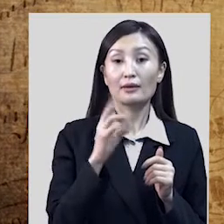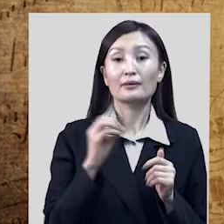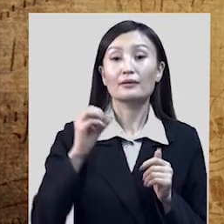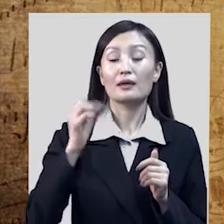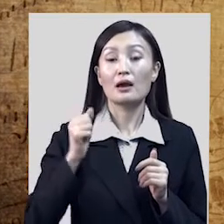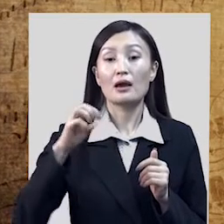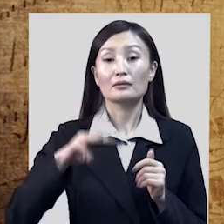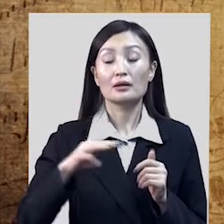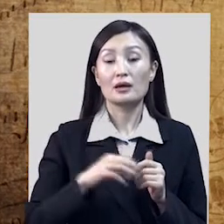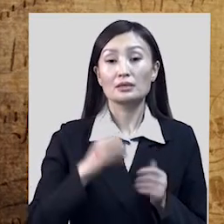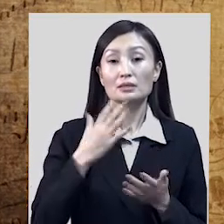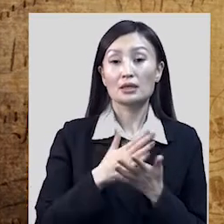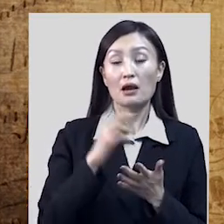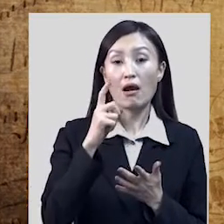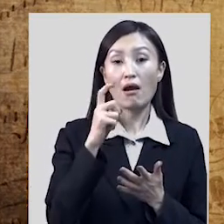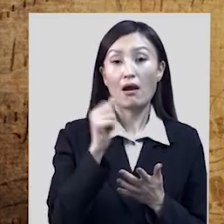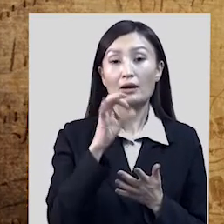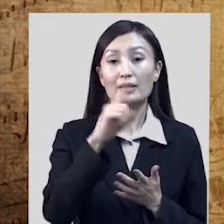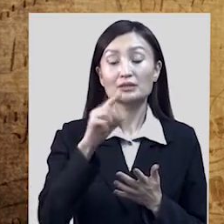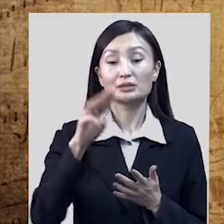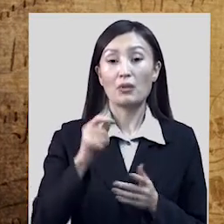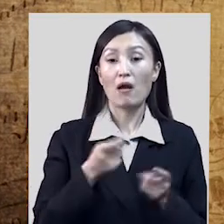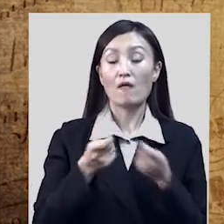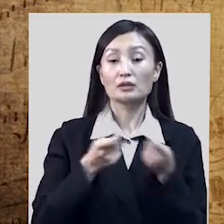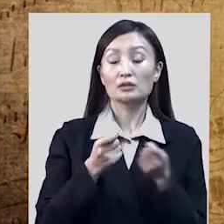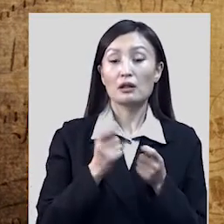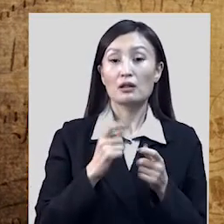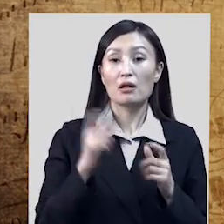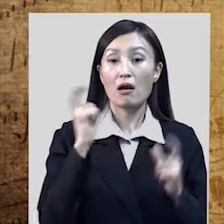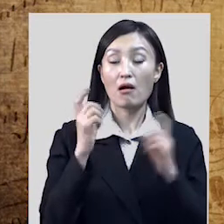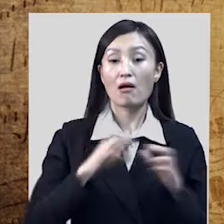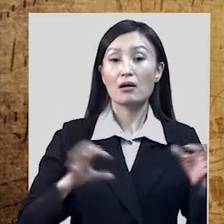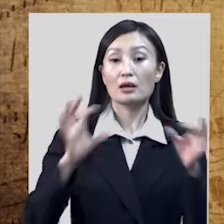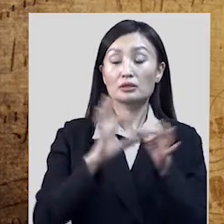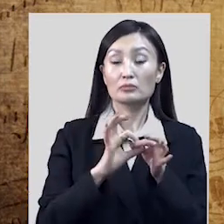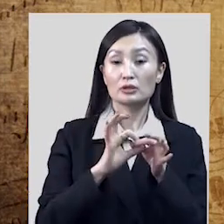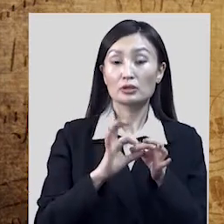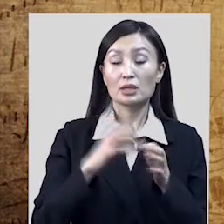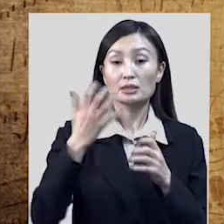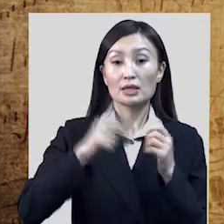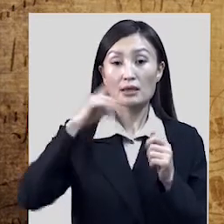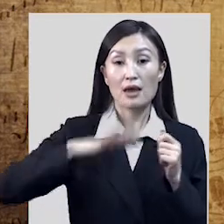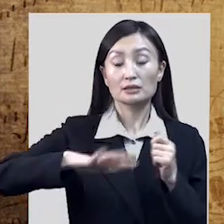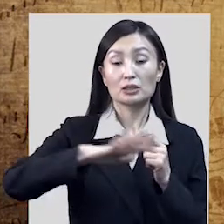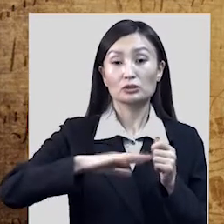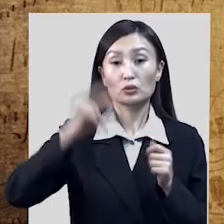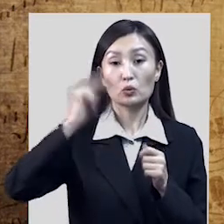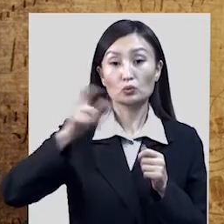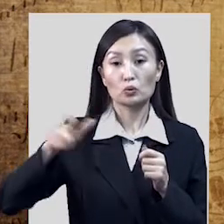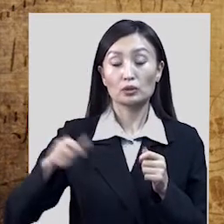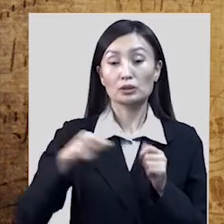столицы хорезма возглавлял академию объединившую выдающихся среднеазиатских ученых